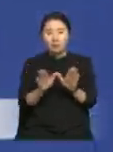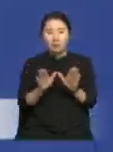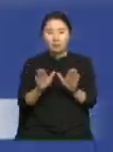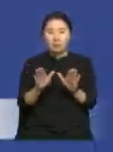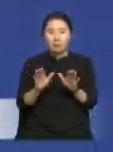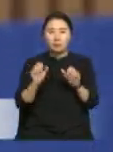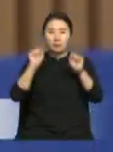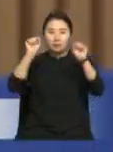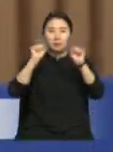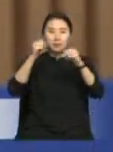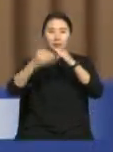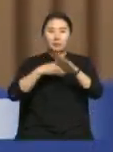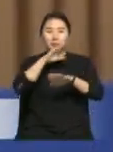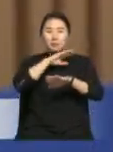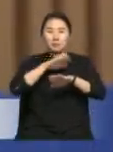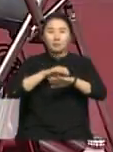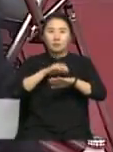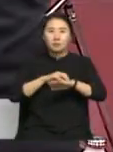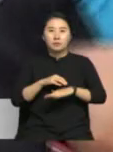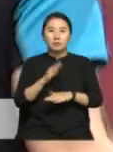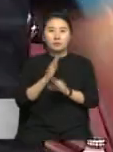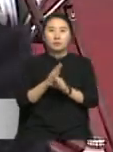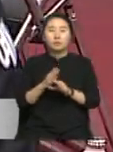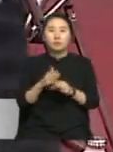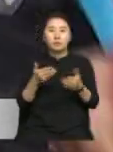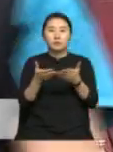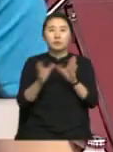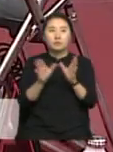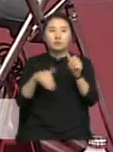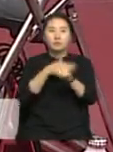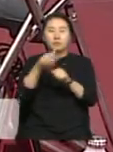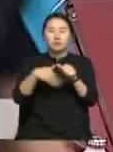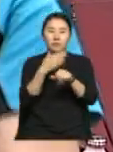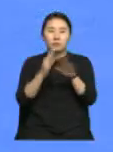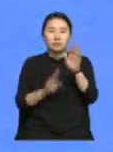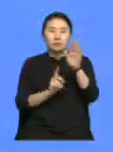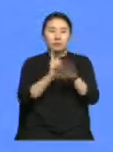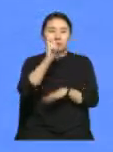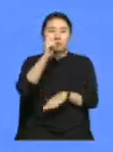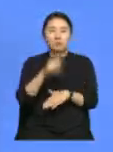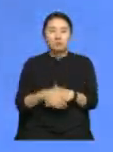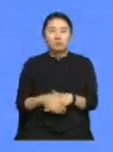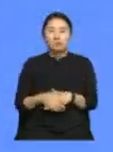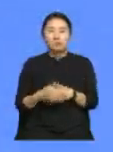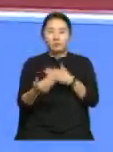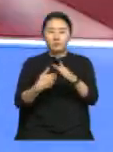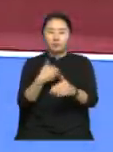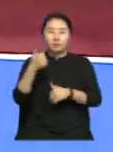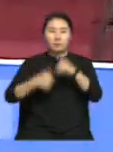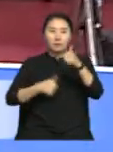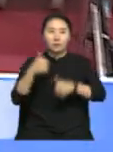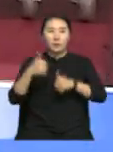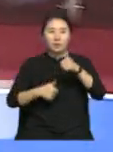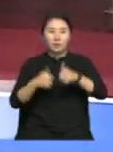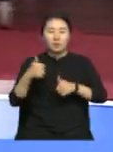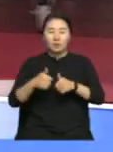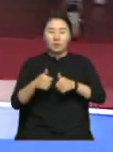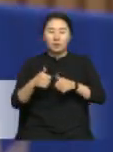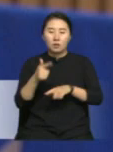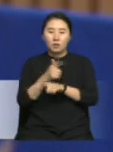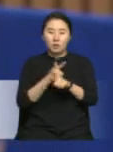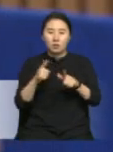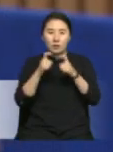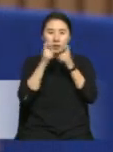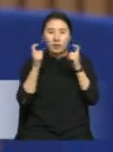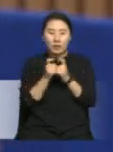체전을 앞두고 막판 연습이 한창입니다. 팀 분위기는 상승세. 직전 대회인 축의 회장기